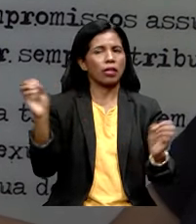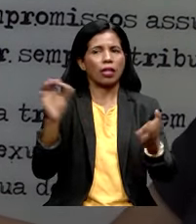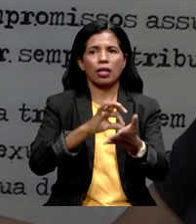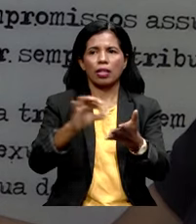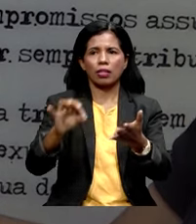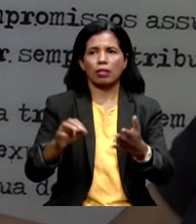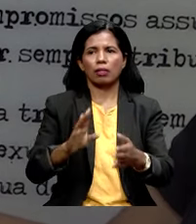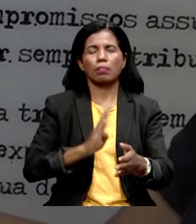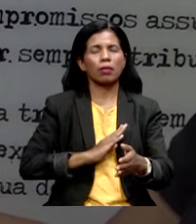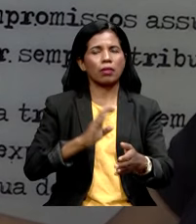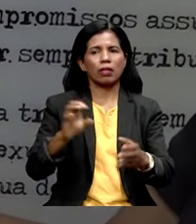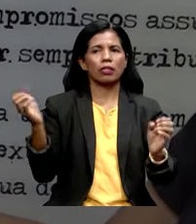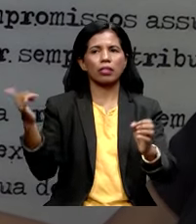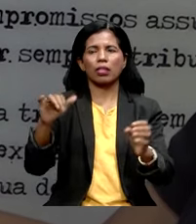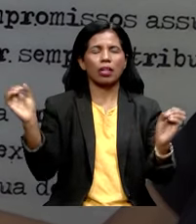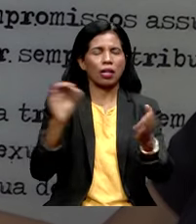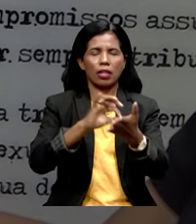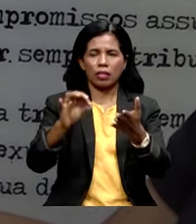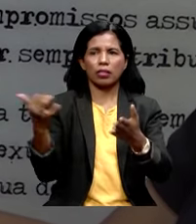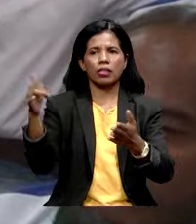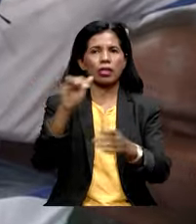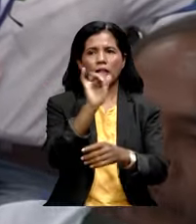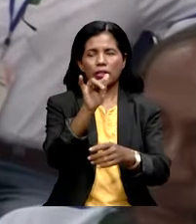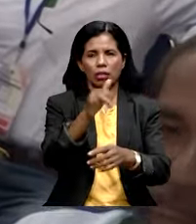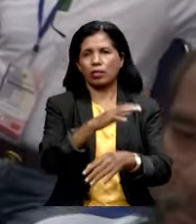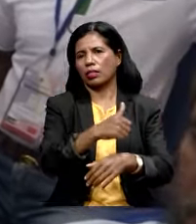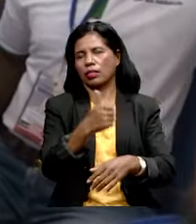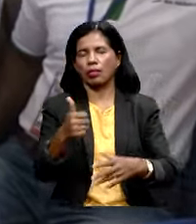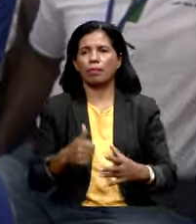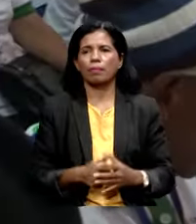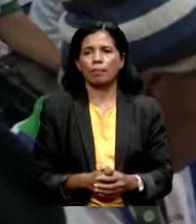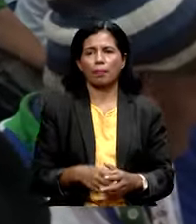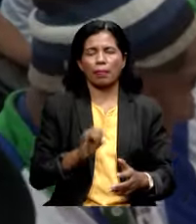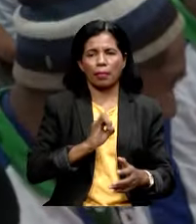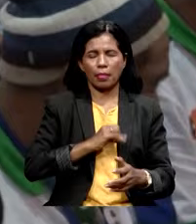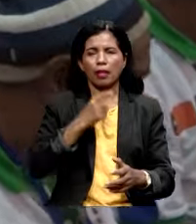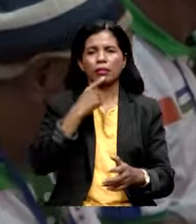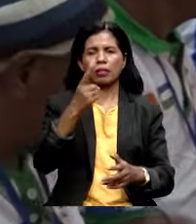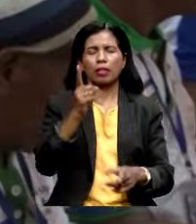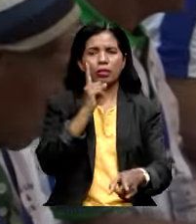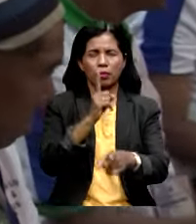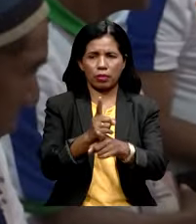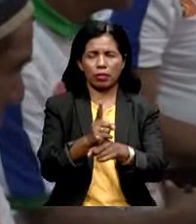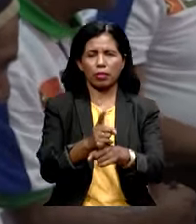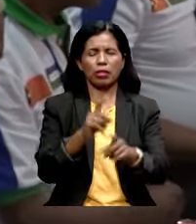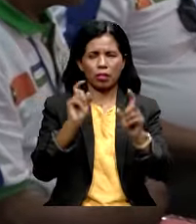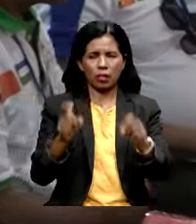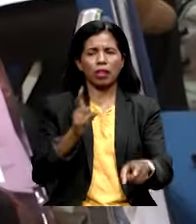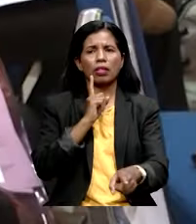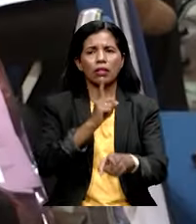si pending tamba sir la asina ne signifika sir la sei buat rumah hau atu deham fixu ne tinki fixu mai